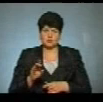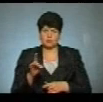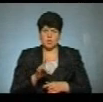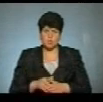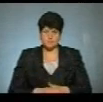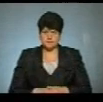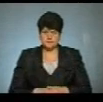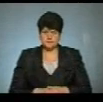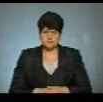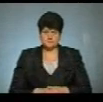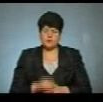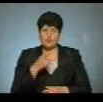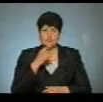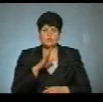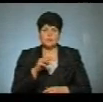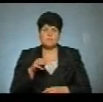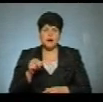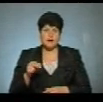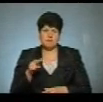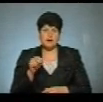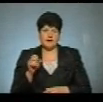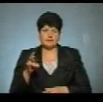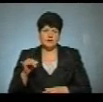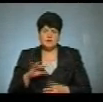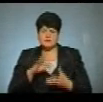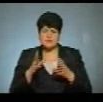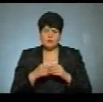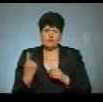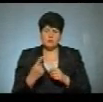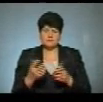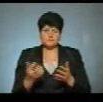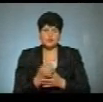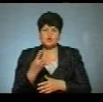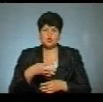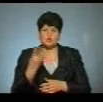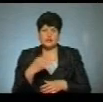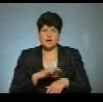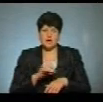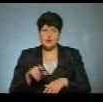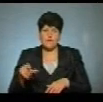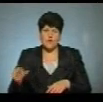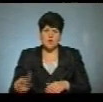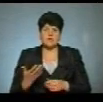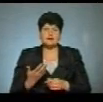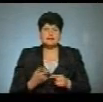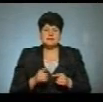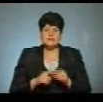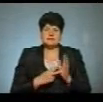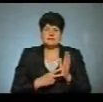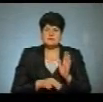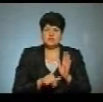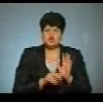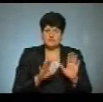районі. За словами Володимира Паничева, загалом в області за добу виявили 44 хворих на COVID-19.